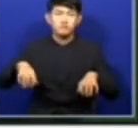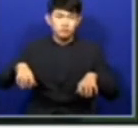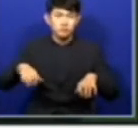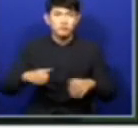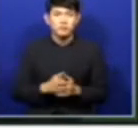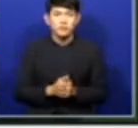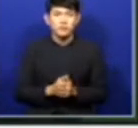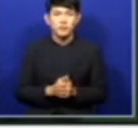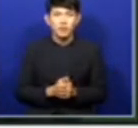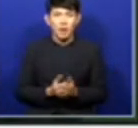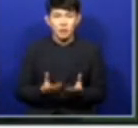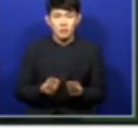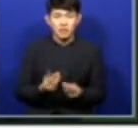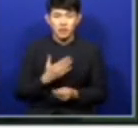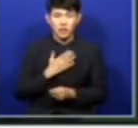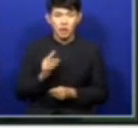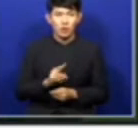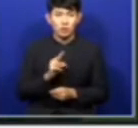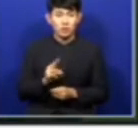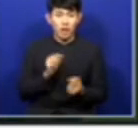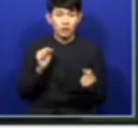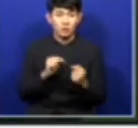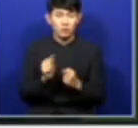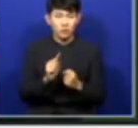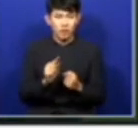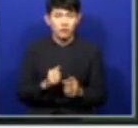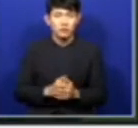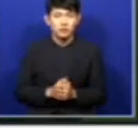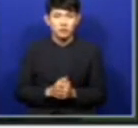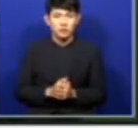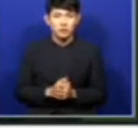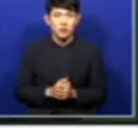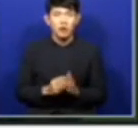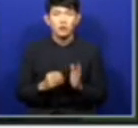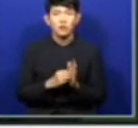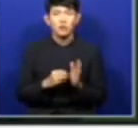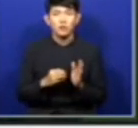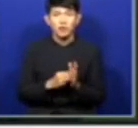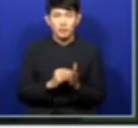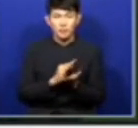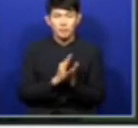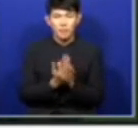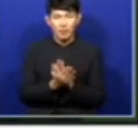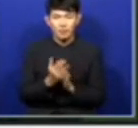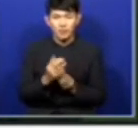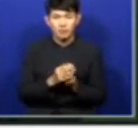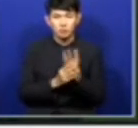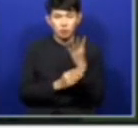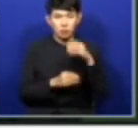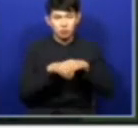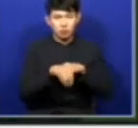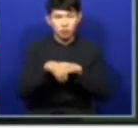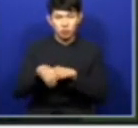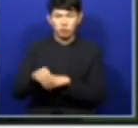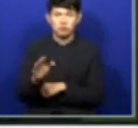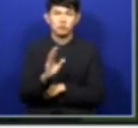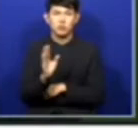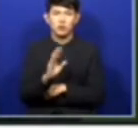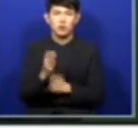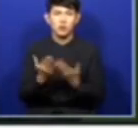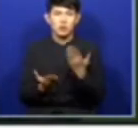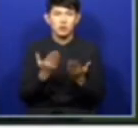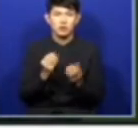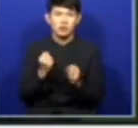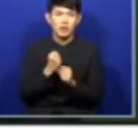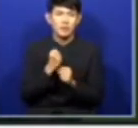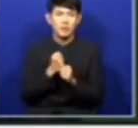ให้พื้นที่ของเขามาใช้สอยในการที่จะให้กรุงเทพมหานครนำมาปรับปรุงเป็นสวนสาธารณะหรือว่าเพิ่มเป็นพื้นที่สี